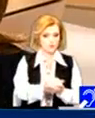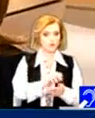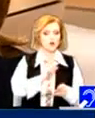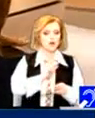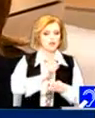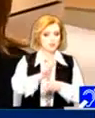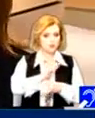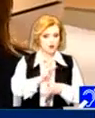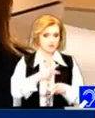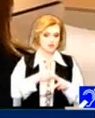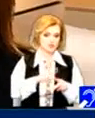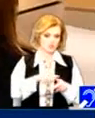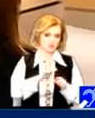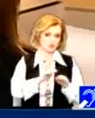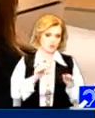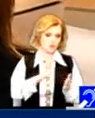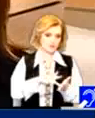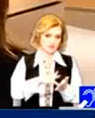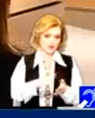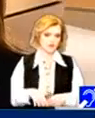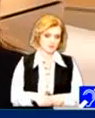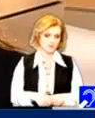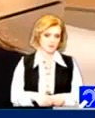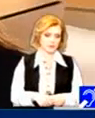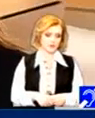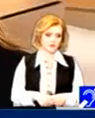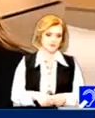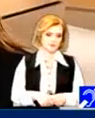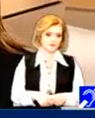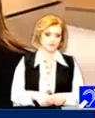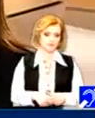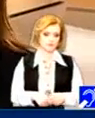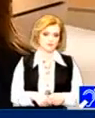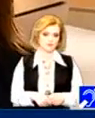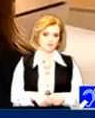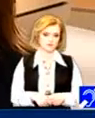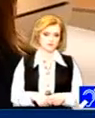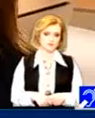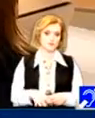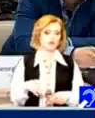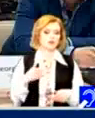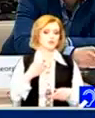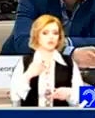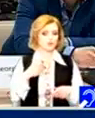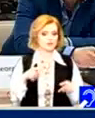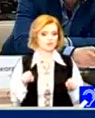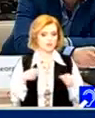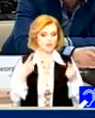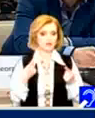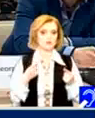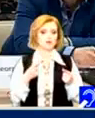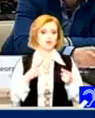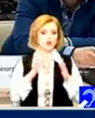Prin acest eveniment să oferim o platformă de discuție și comunicare între coalițiile locale, care au fost create și consolidate